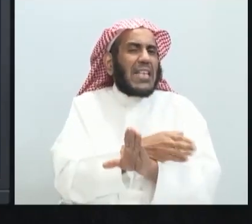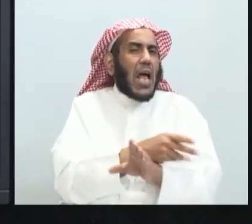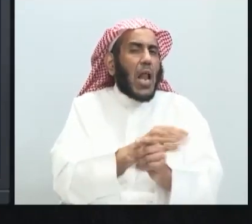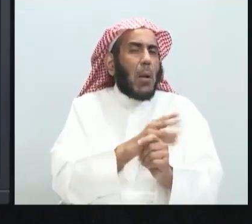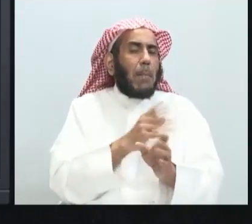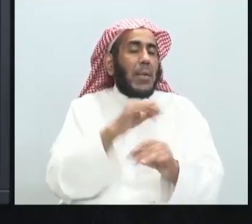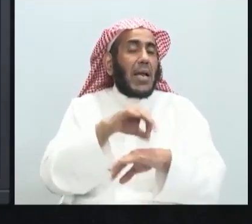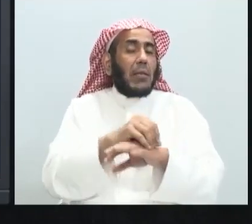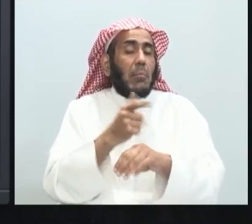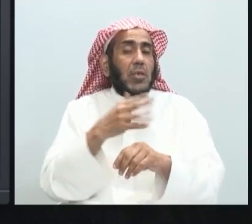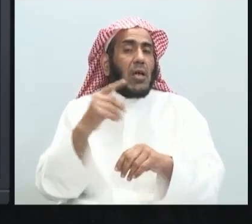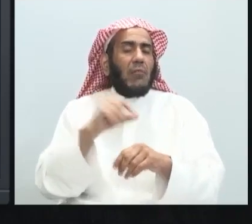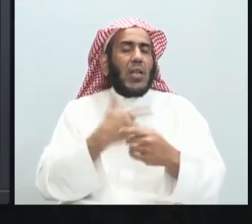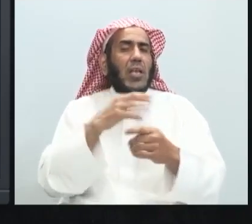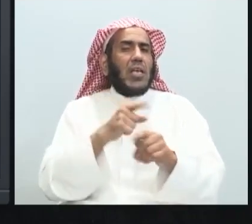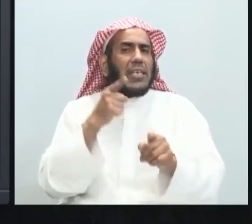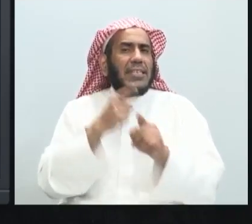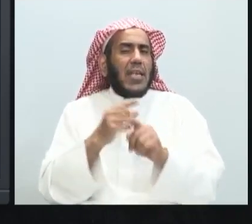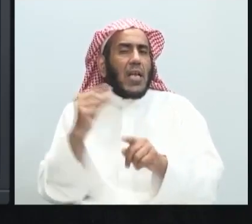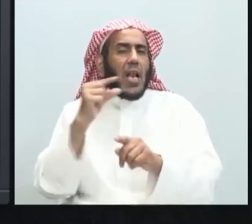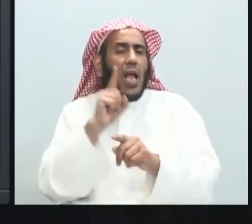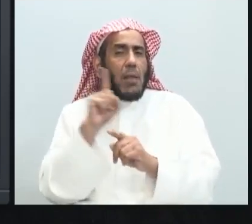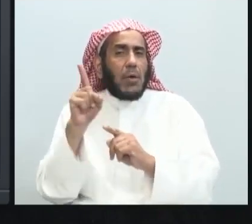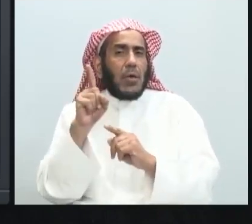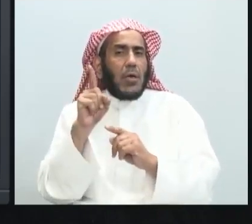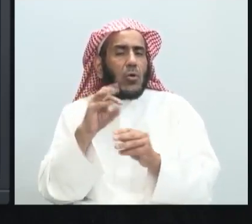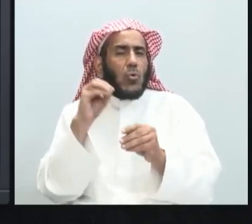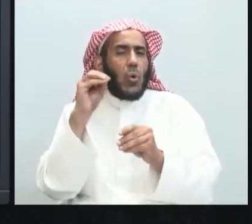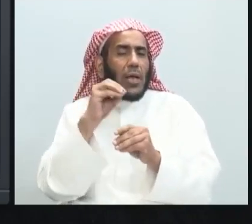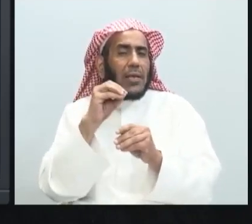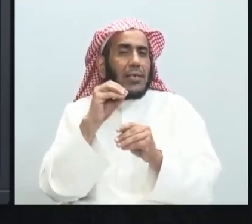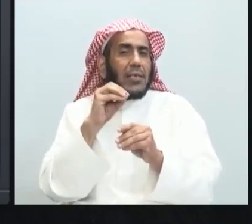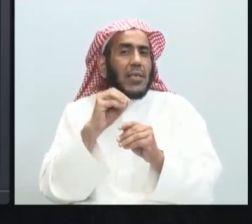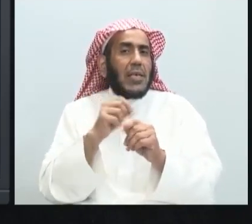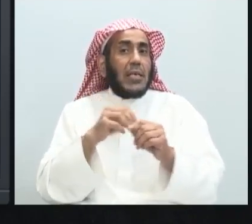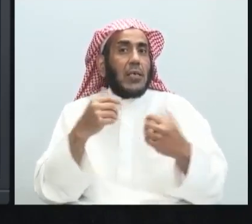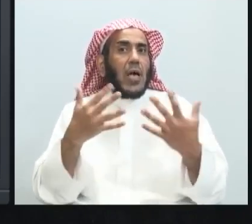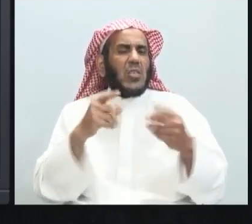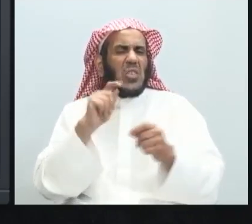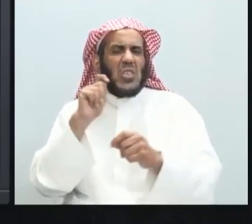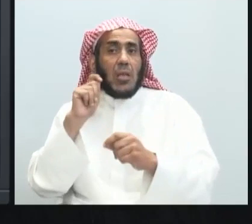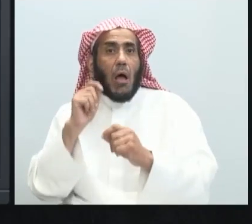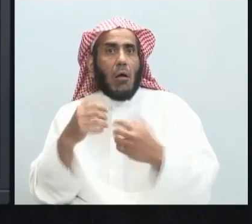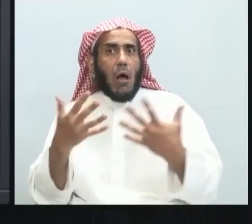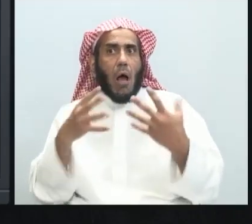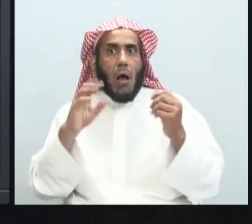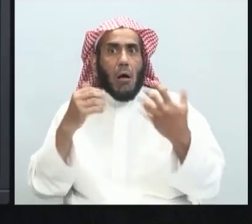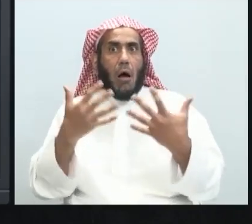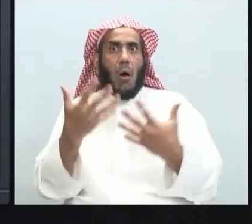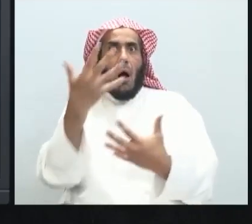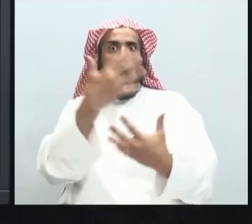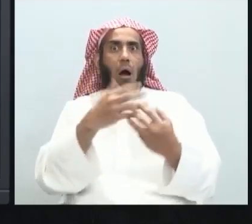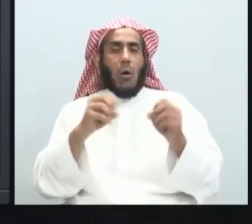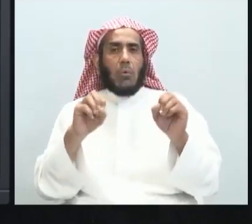ادم كما جاء في الحديث قال تلك الكلمه يلقيها الساحر يلقيها الساحر على